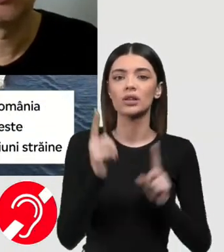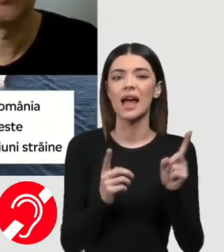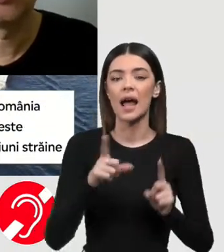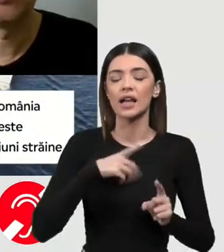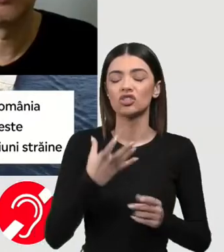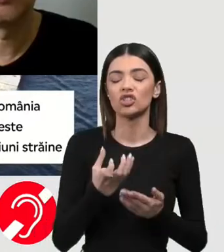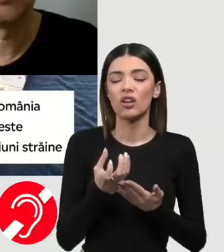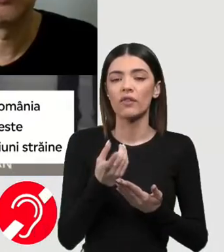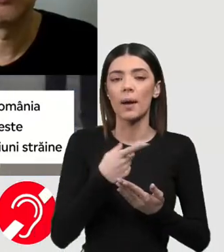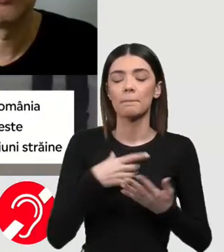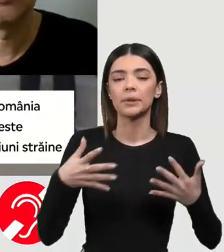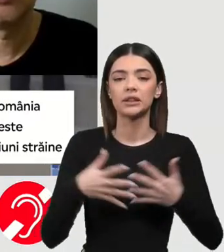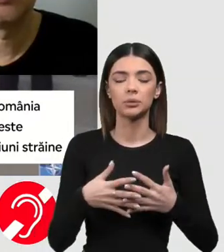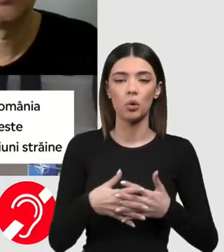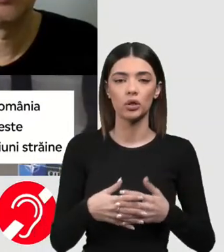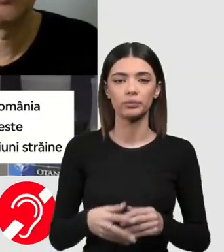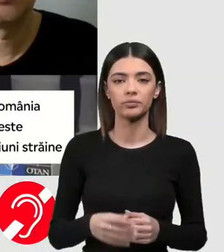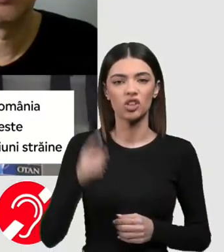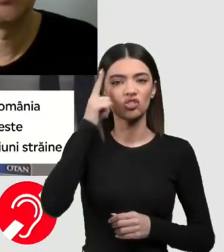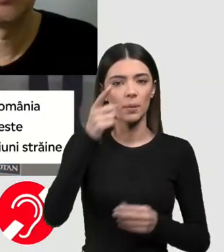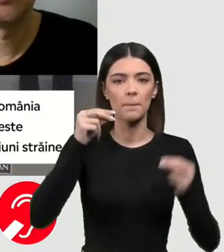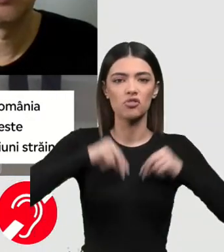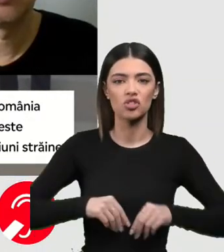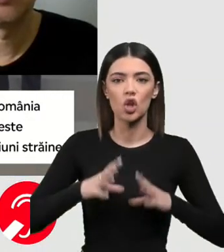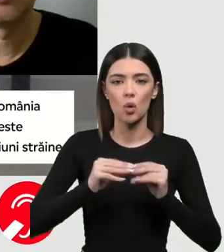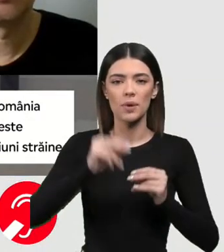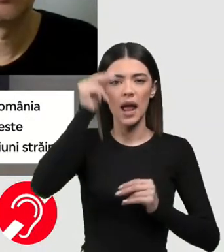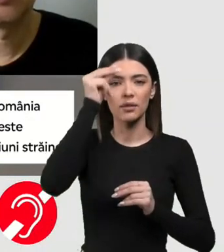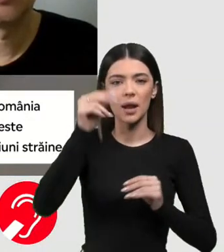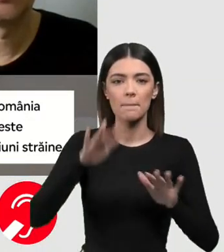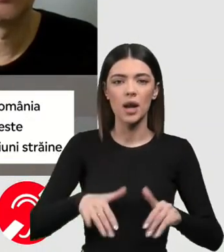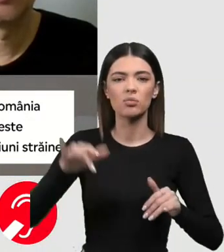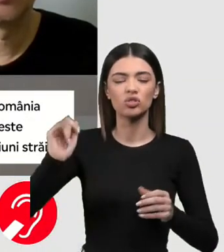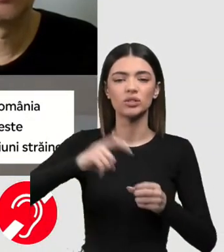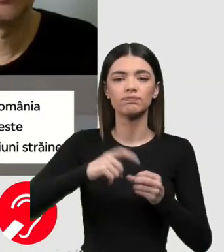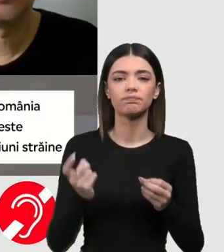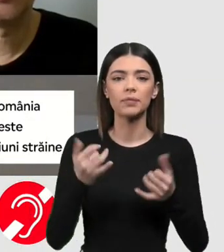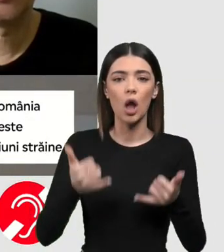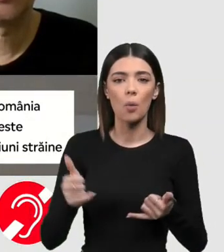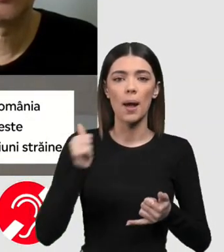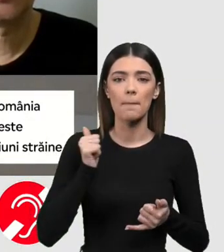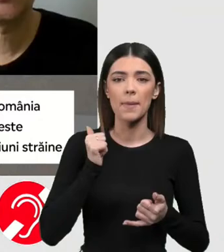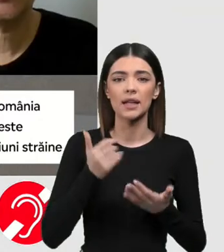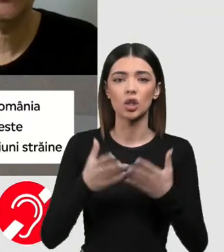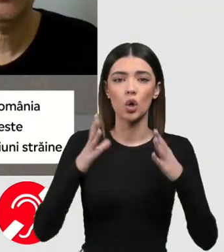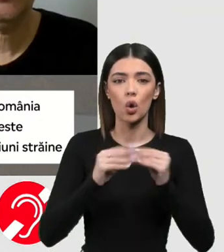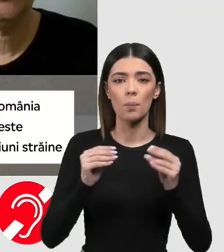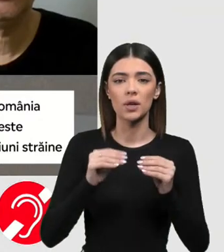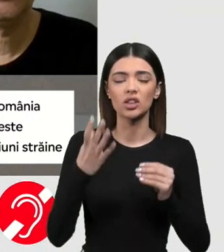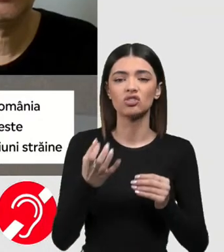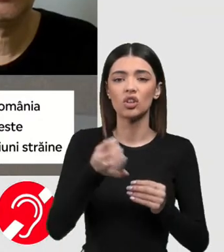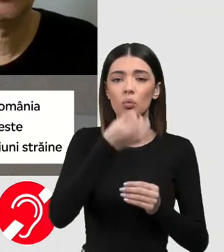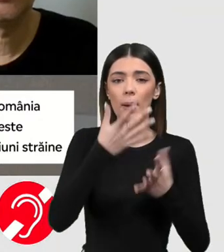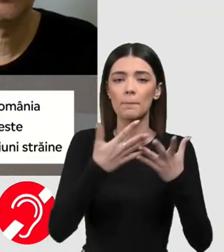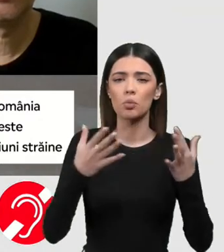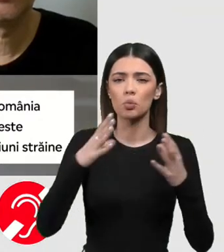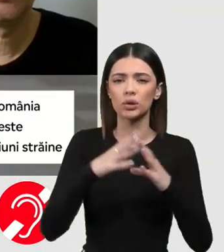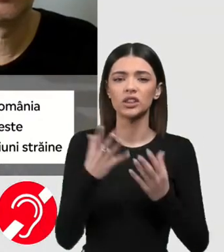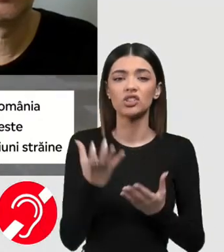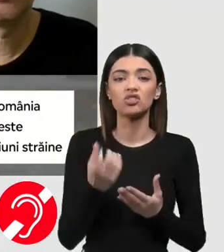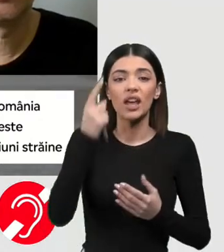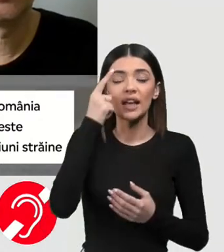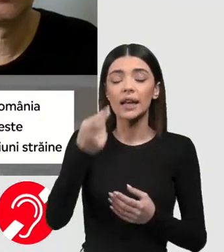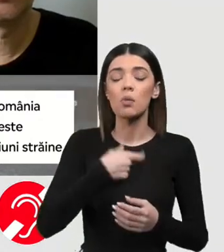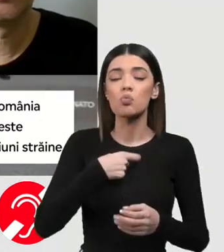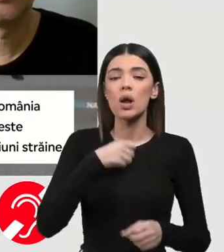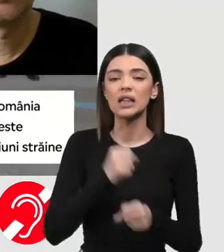internaționale. Florin, știu că Iohannis a informat Parlamentul și cu dislocarea în misiuni internaționale a militarilor români, fiind vorba de câteva